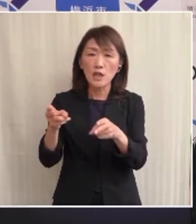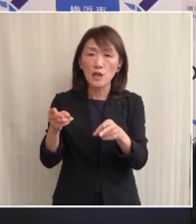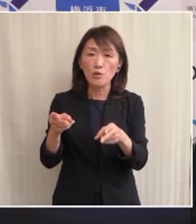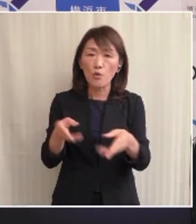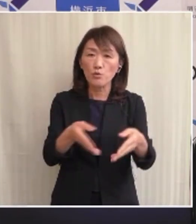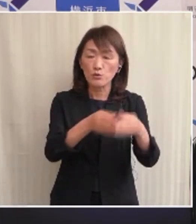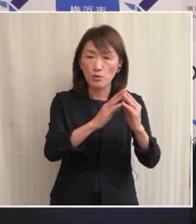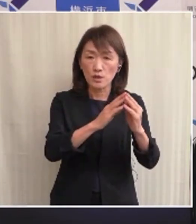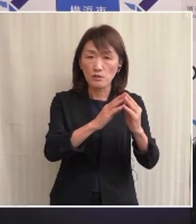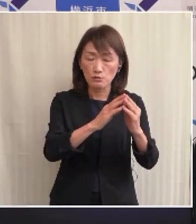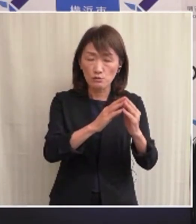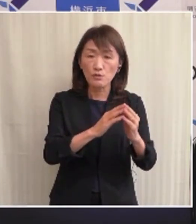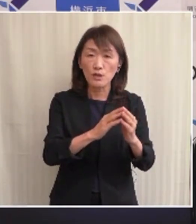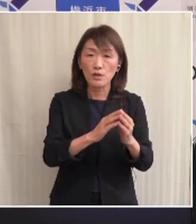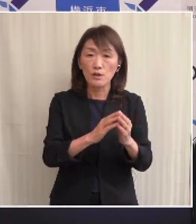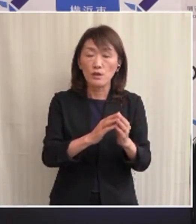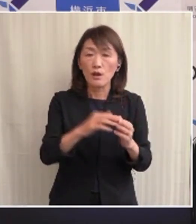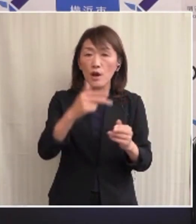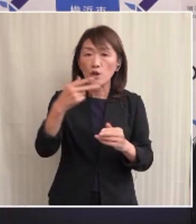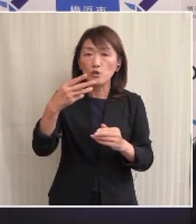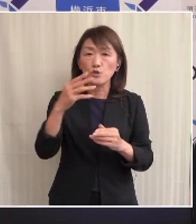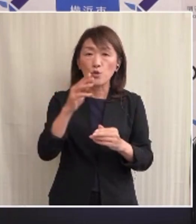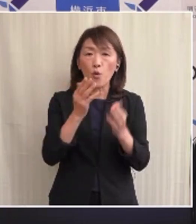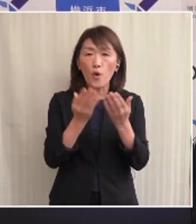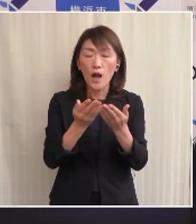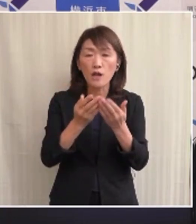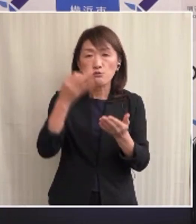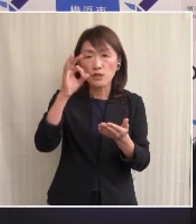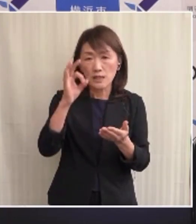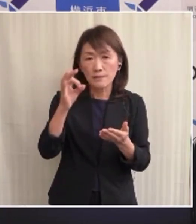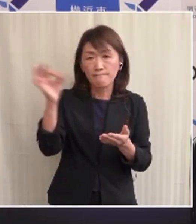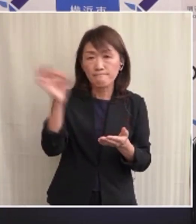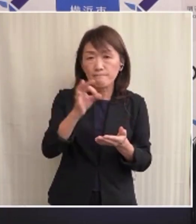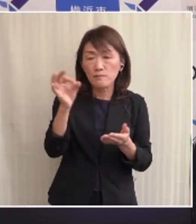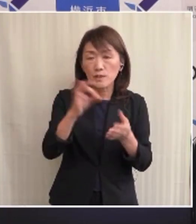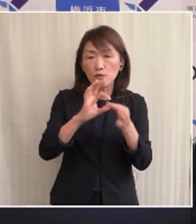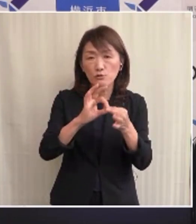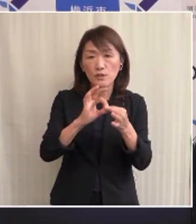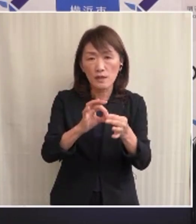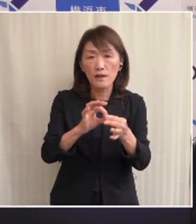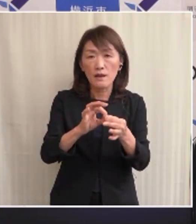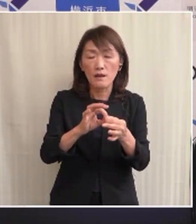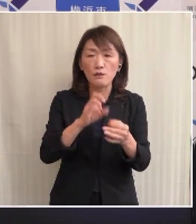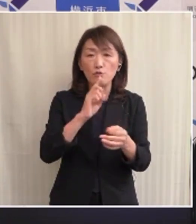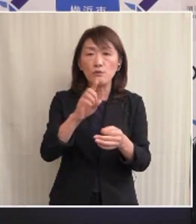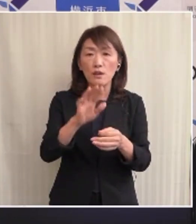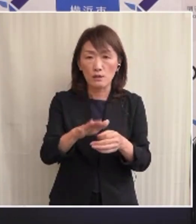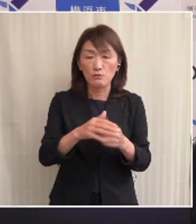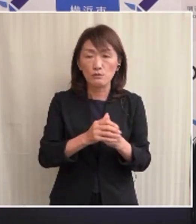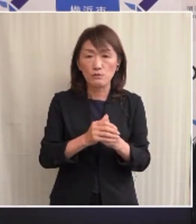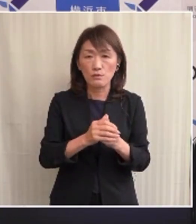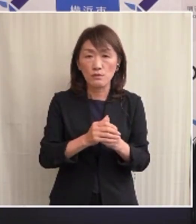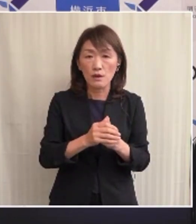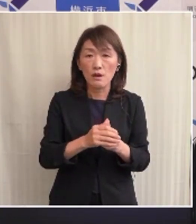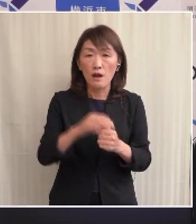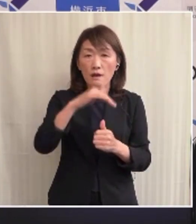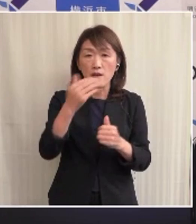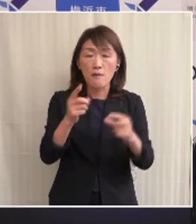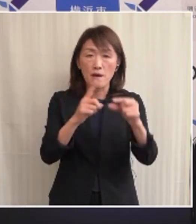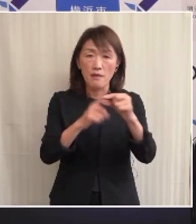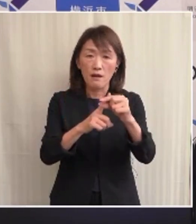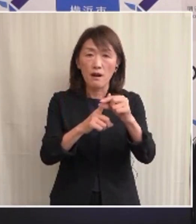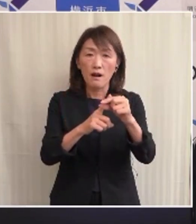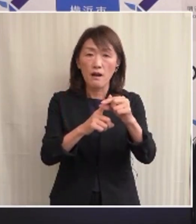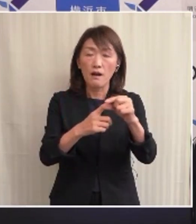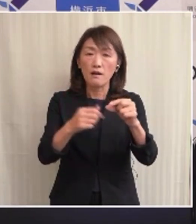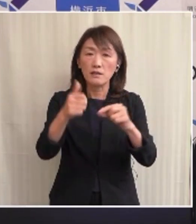この奨学金のことをのことを言われてるんですが、山中さん市長に現れて2